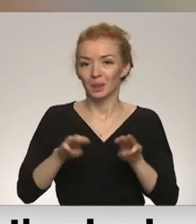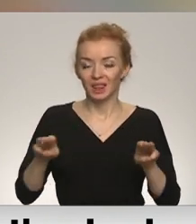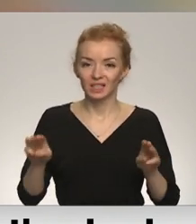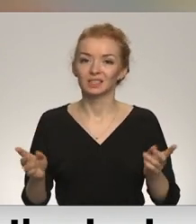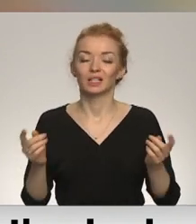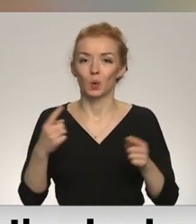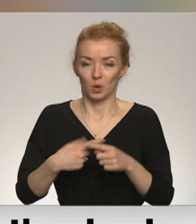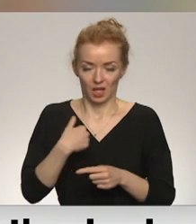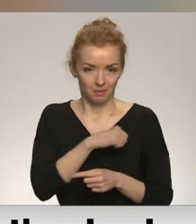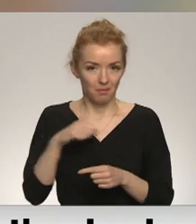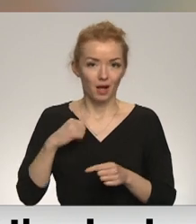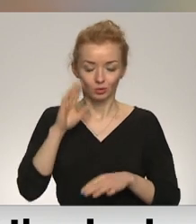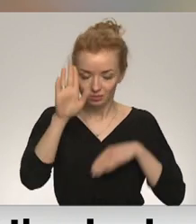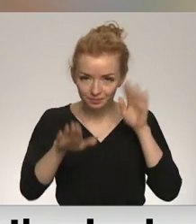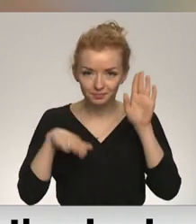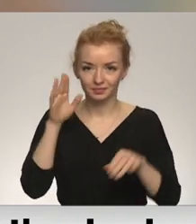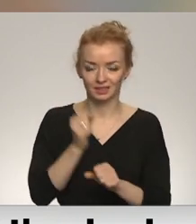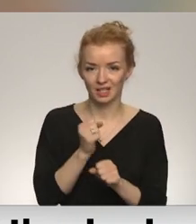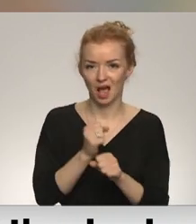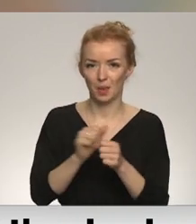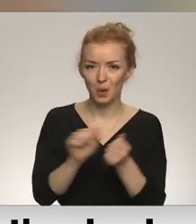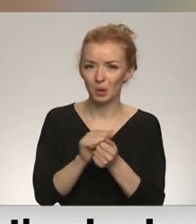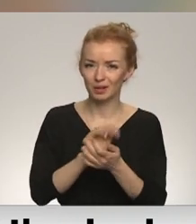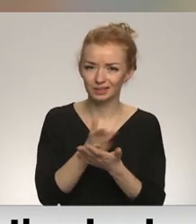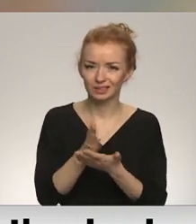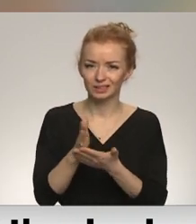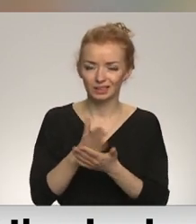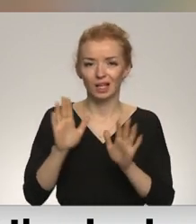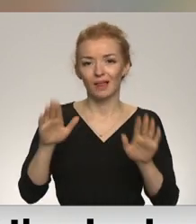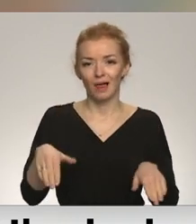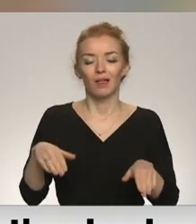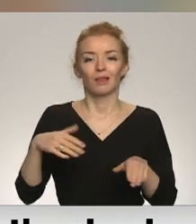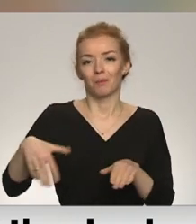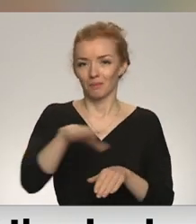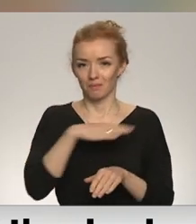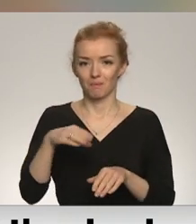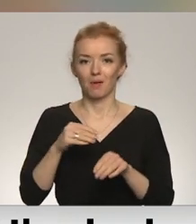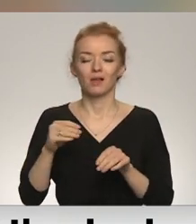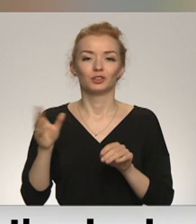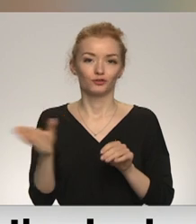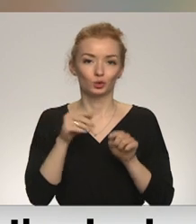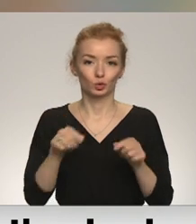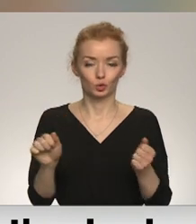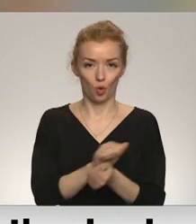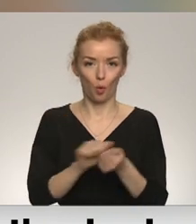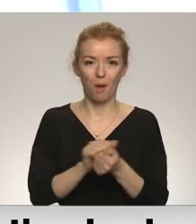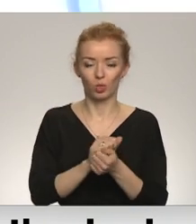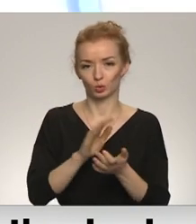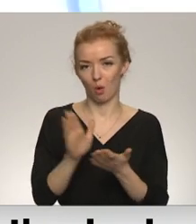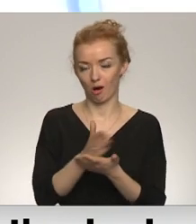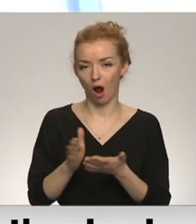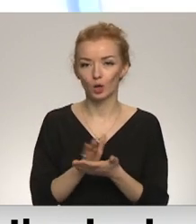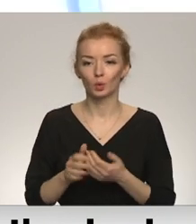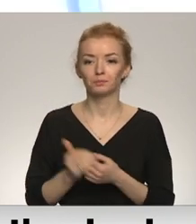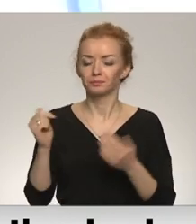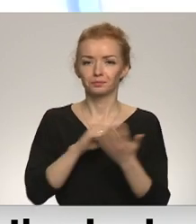es personīgi strādāju dienu un nakti pašlaik, lai mēs arī visu šīs te dokumentus sakārtotu. Kas ir